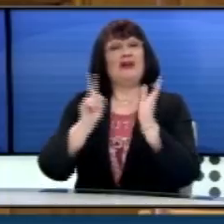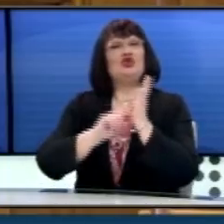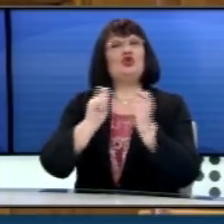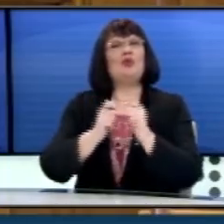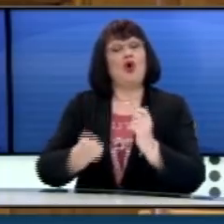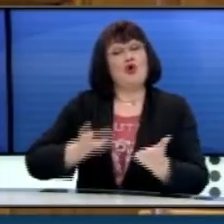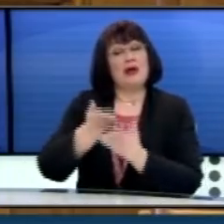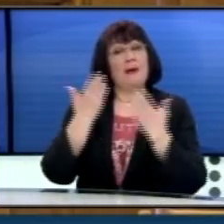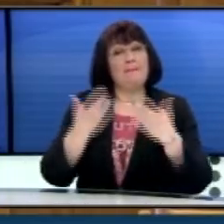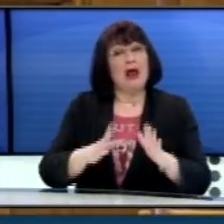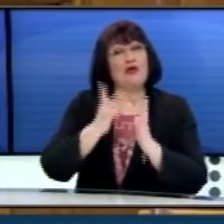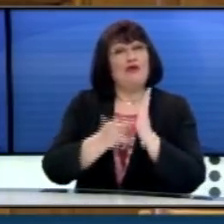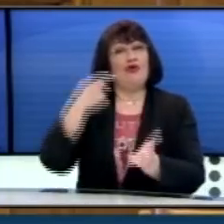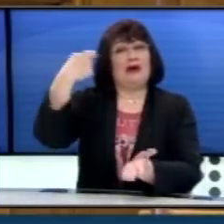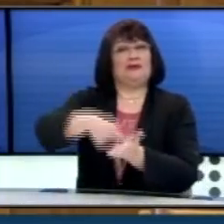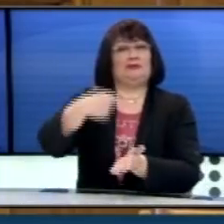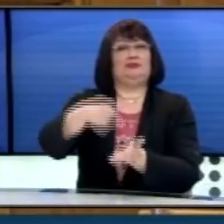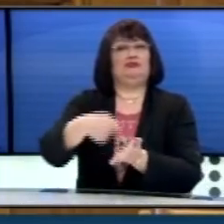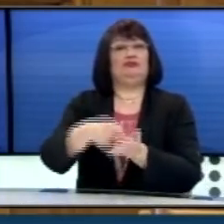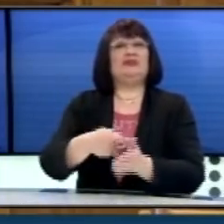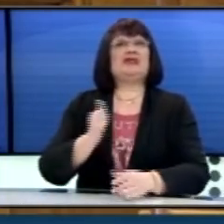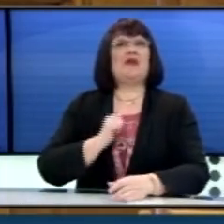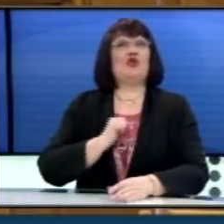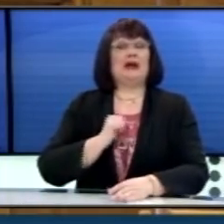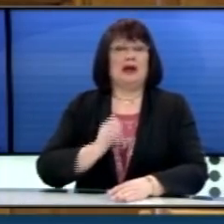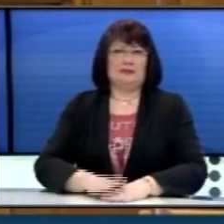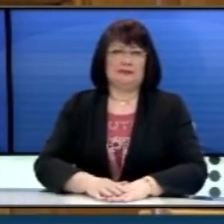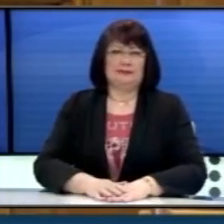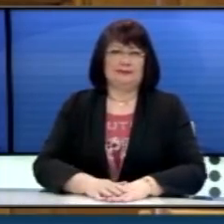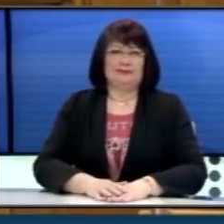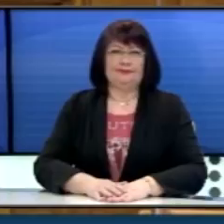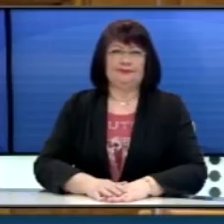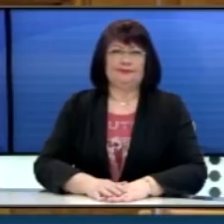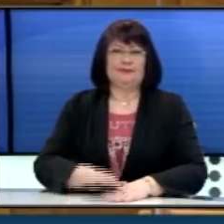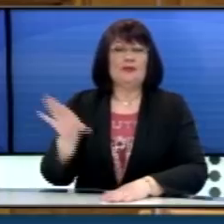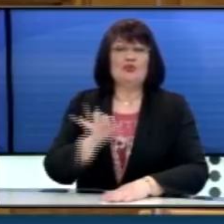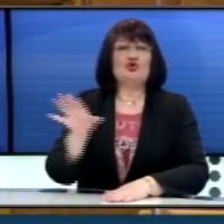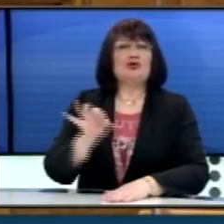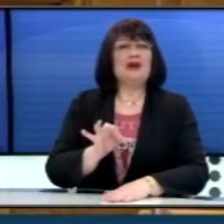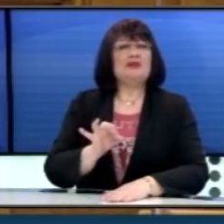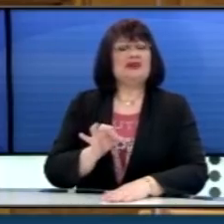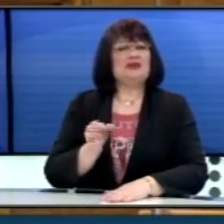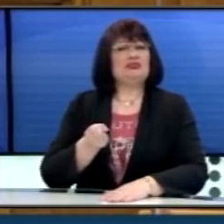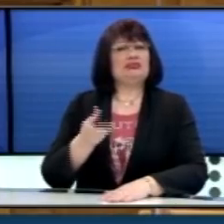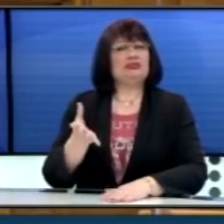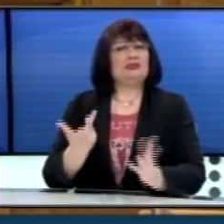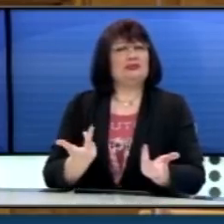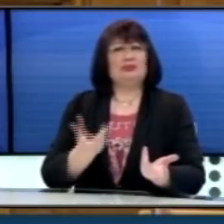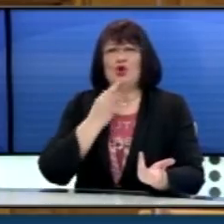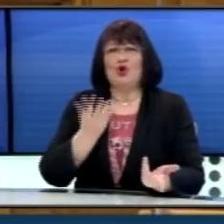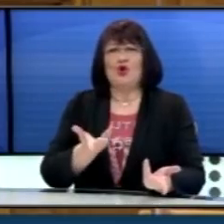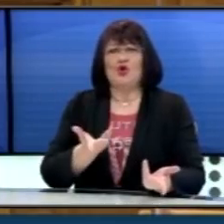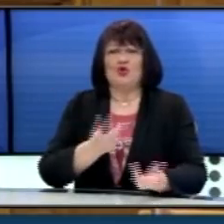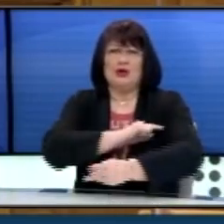που ψηφίσατε. Γιατί η κυβέρνησή σας δεν προχώρησε σε μαζικές προσλήψεις υγειονομικών?